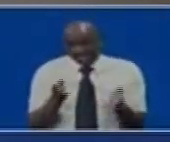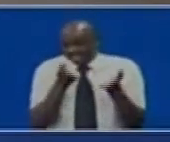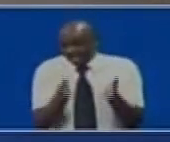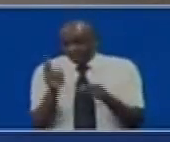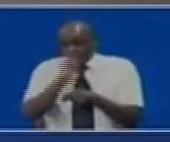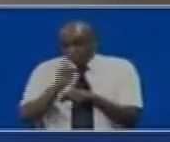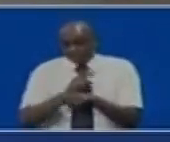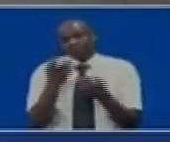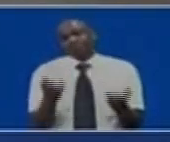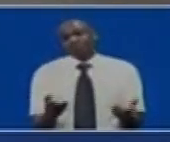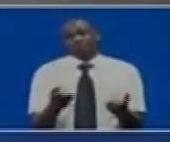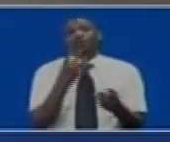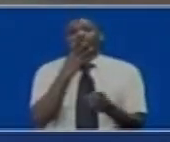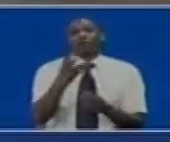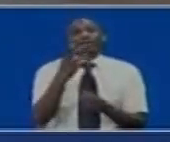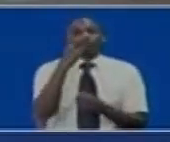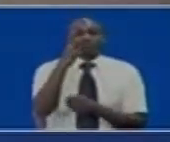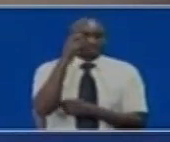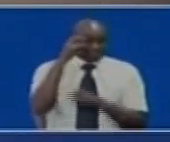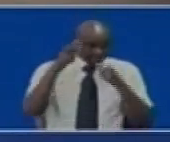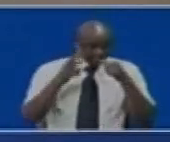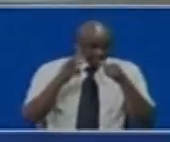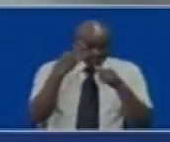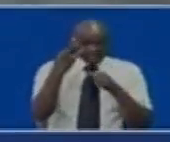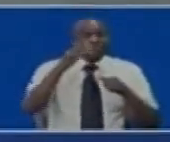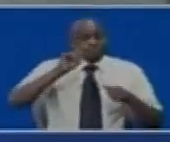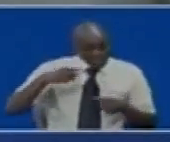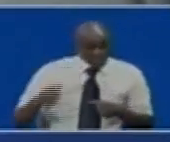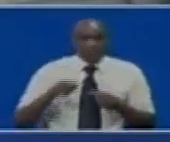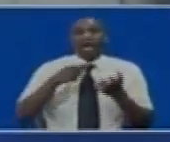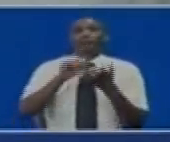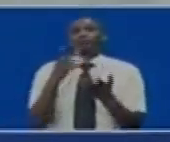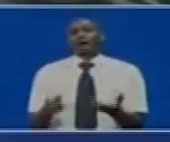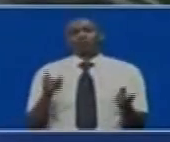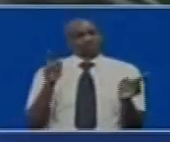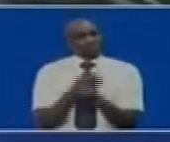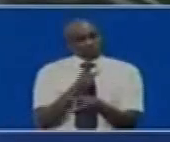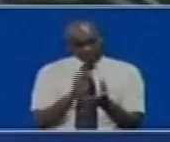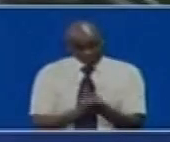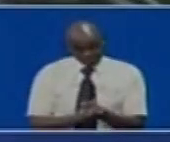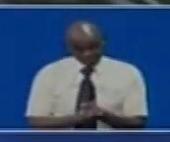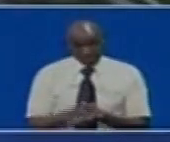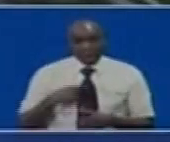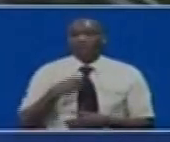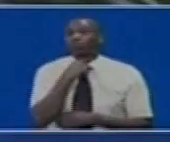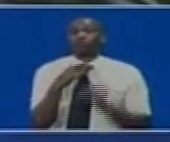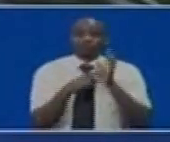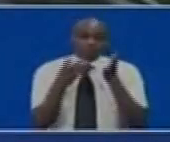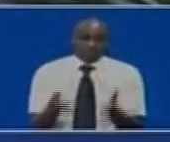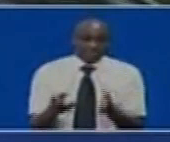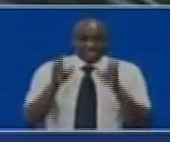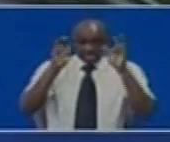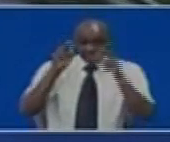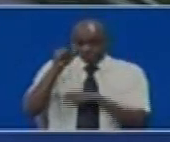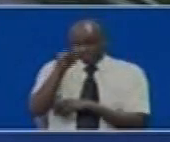matumizi ya shilingi milioni 400,223 kutothibitishwa katika mfumo huo. I would want to indicate that the issue is